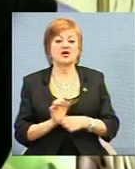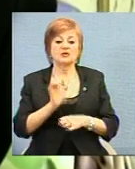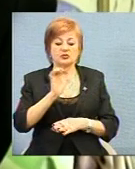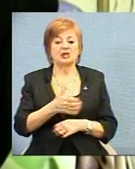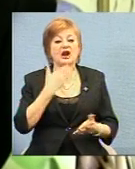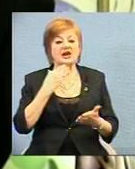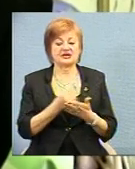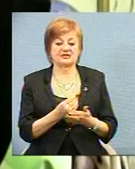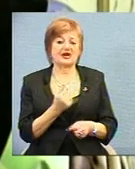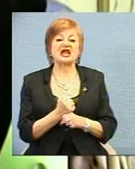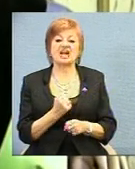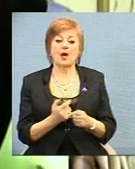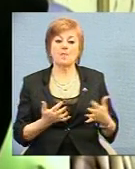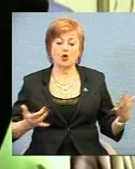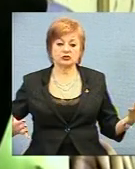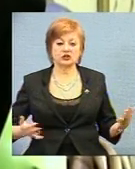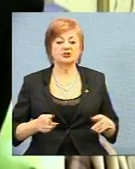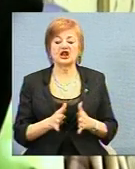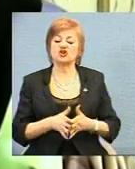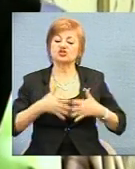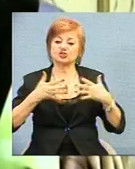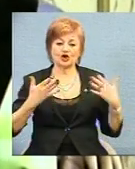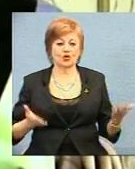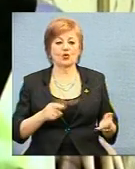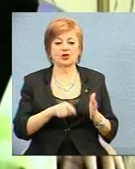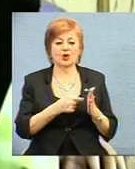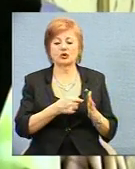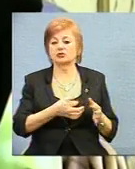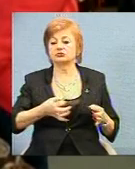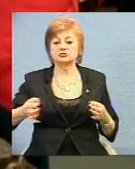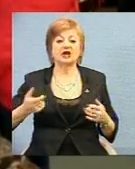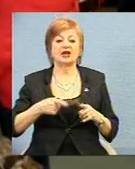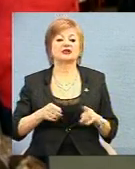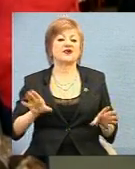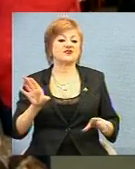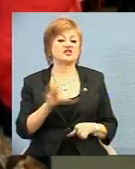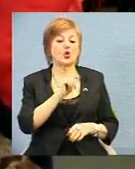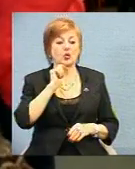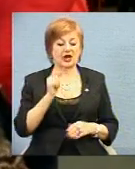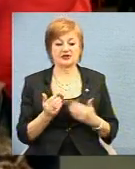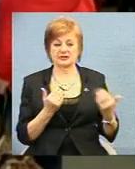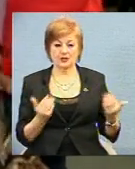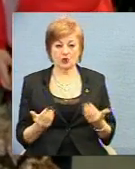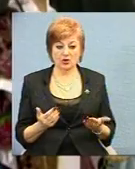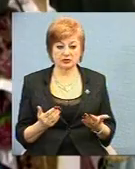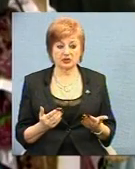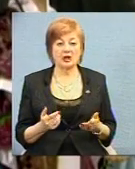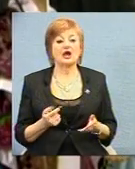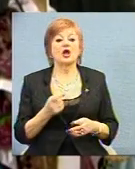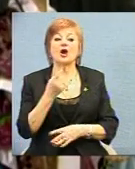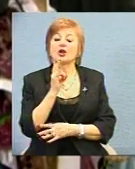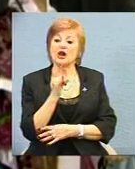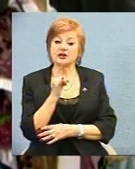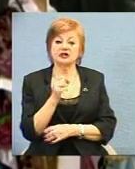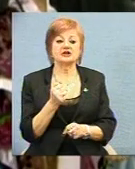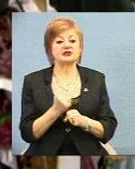работы. Такая большая широкая биография. Можно сказать, что это все украинский проект. Центральними експонатами виставки стали авторські ляльки,